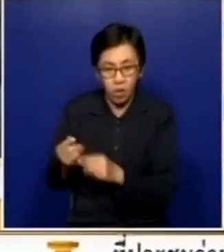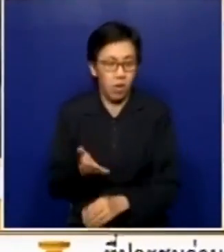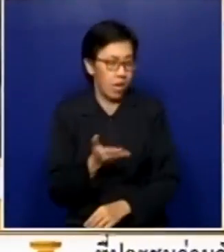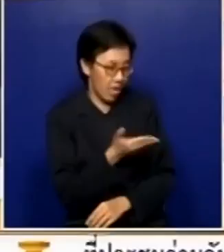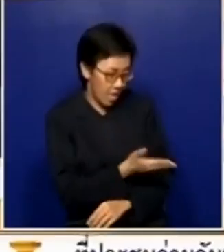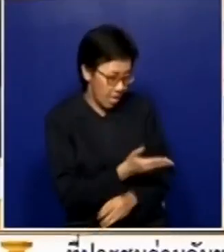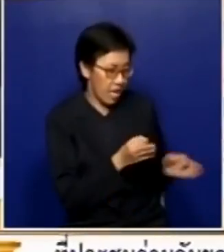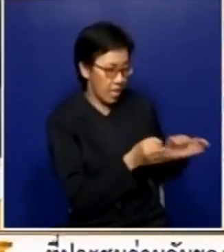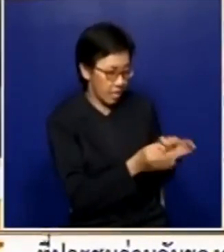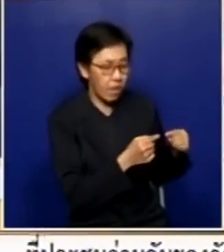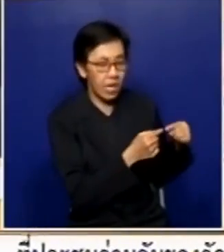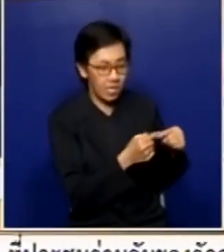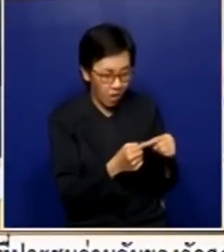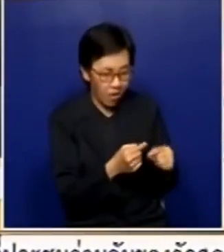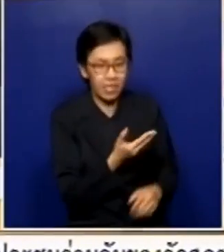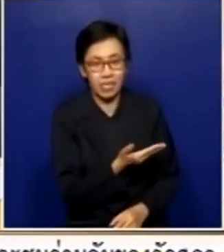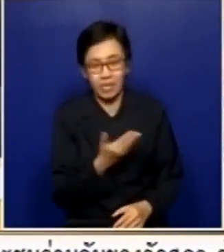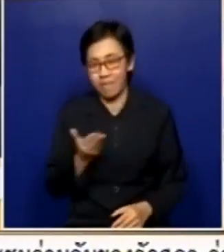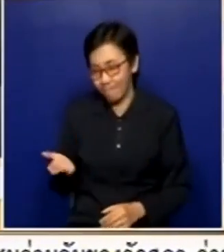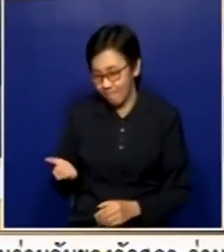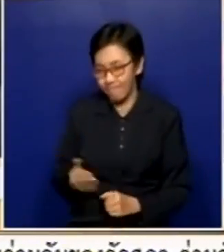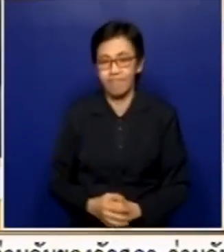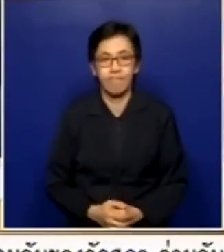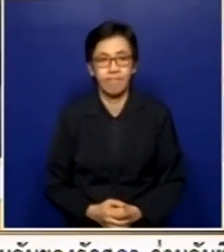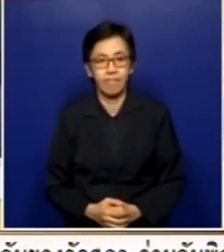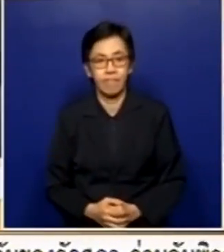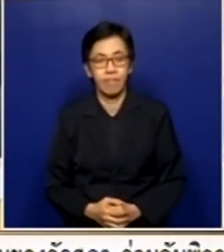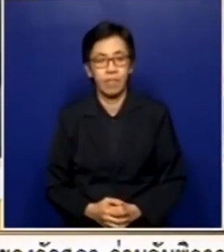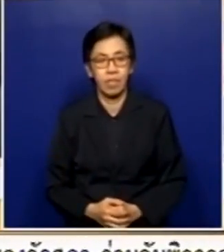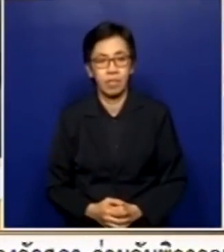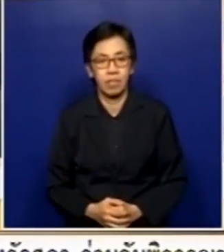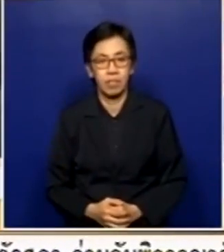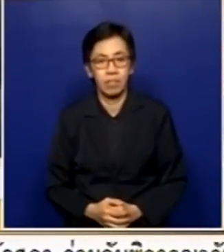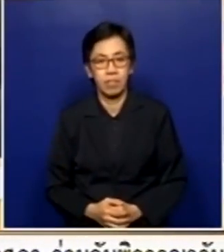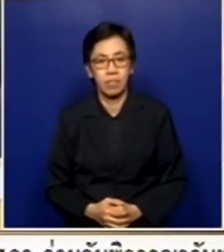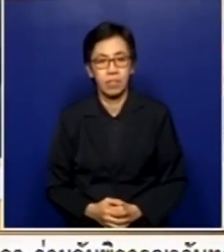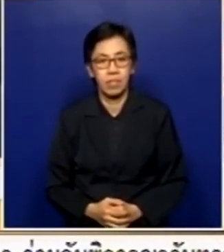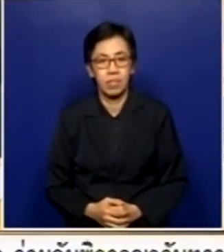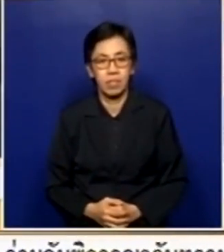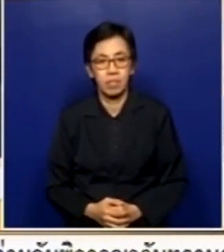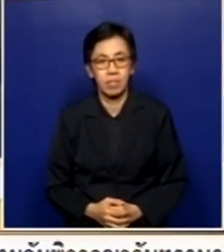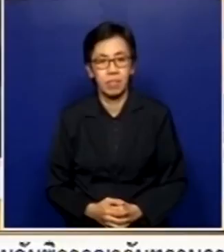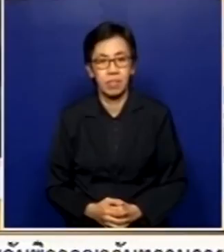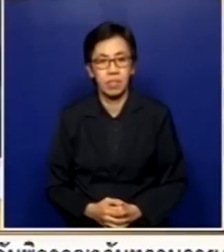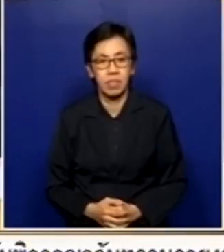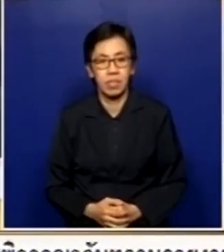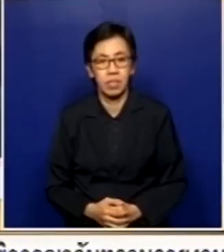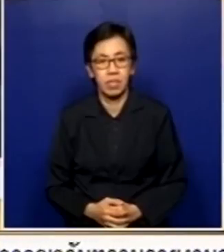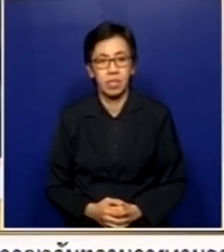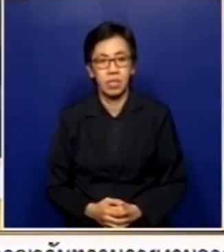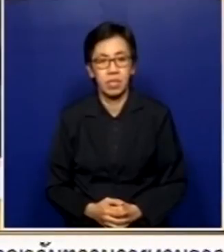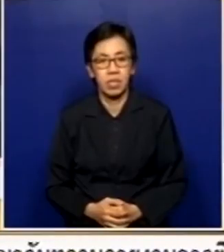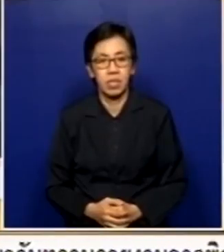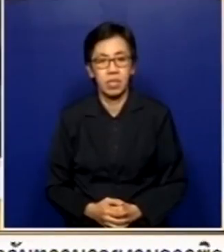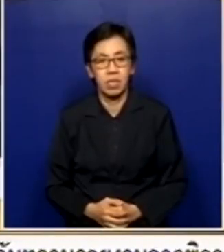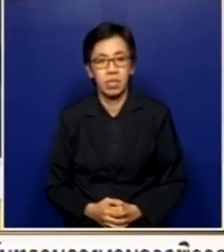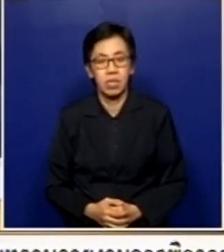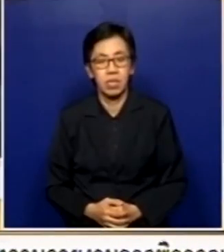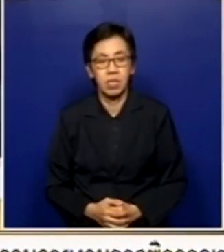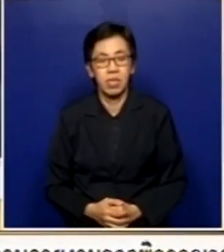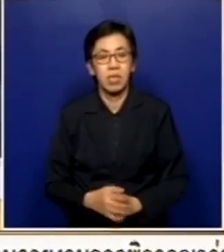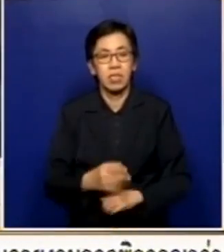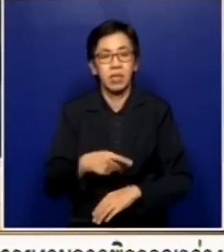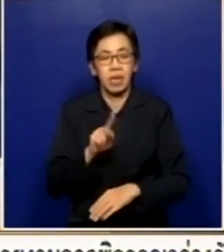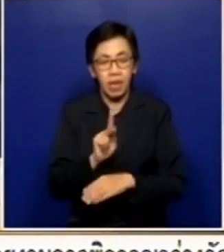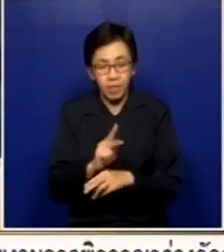เก็บกับเธอครับครับเรียนทั้งทางสภาครับขออนุญาตตอบข้อสงสัยของท่านโก